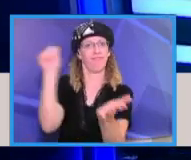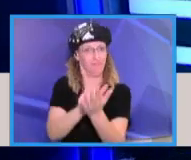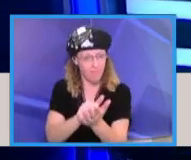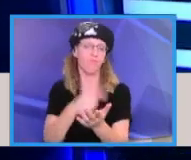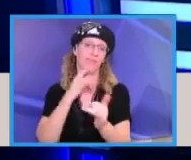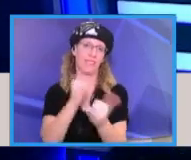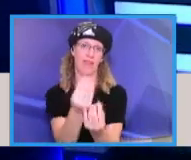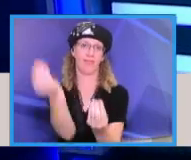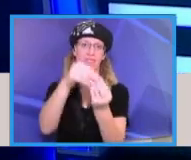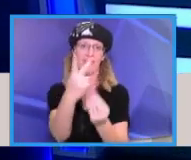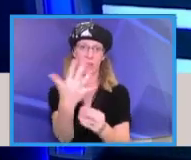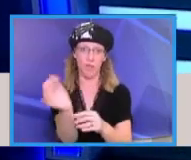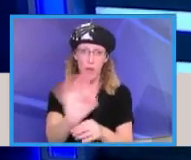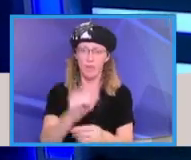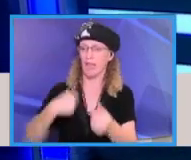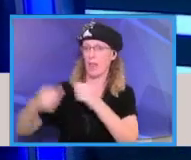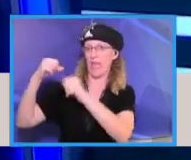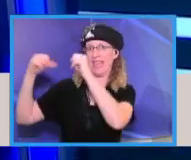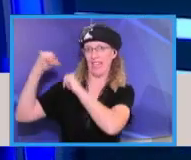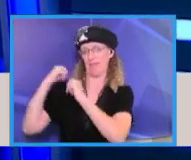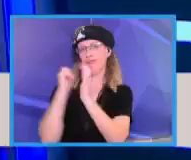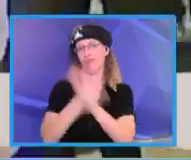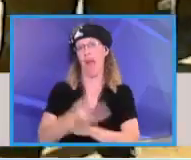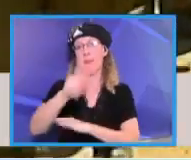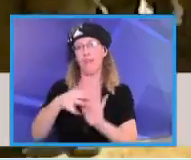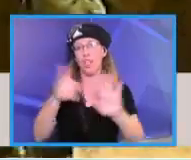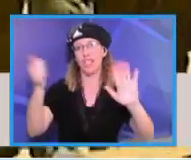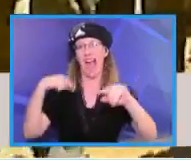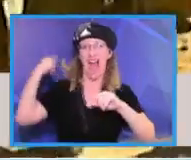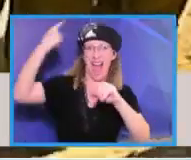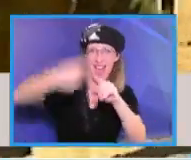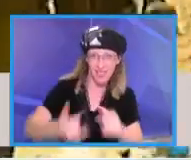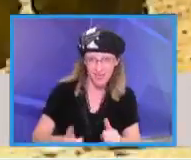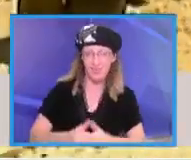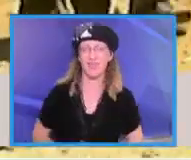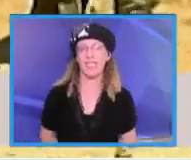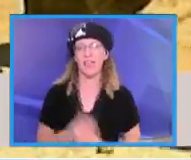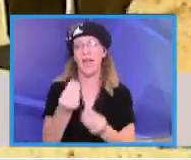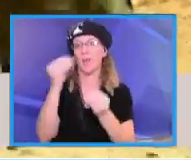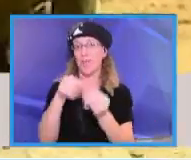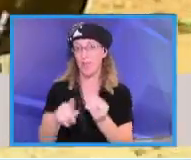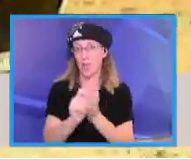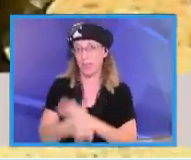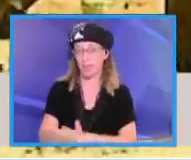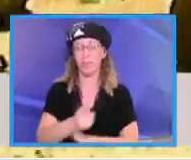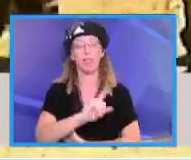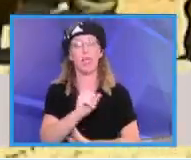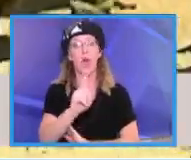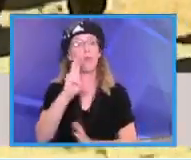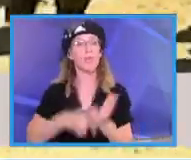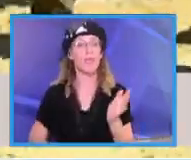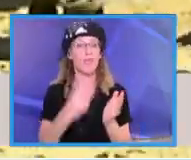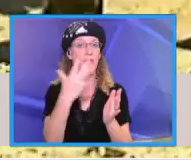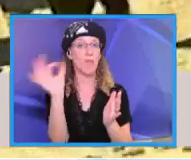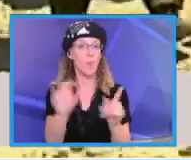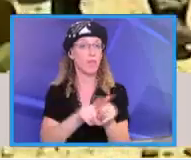של 25% רטרואקטיבית מ-2016, מינואר 2016. גם התוספת הזאת לא תמוסה